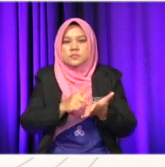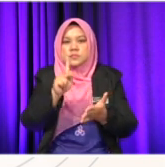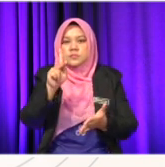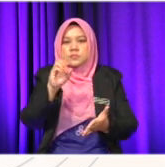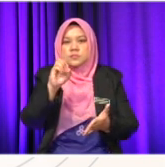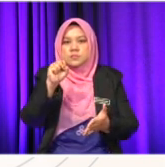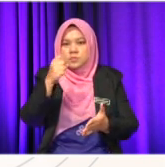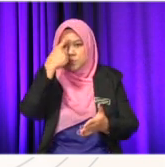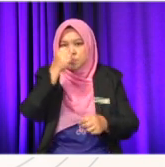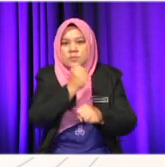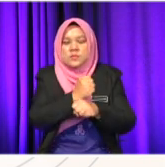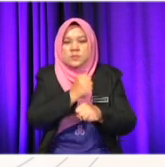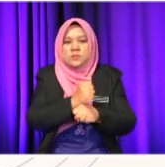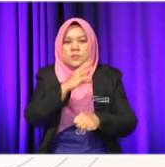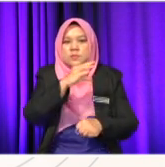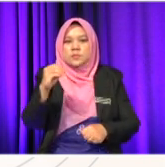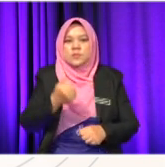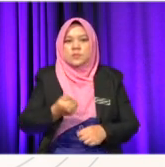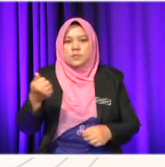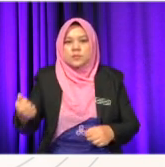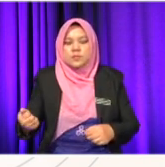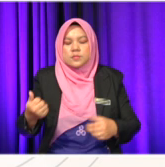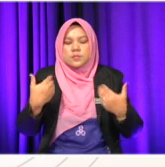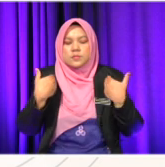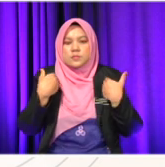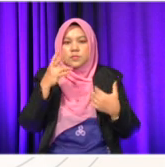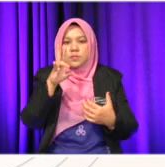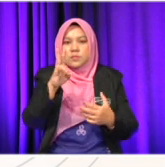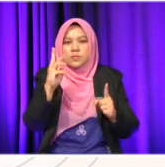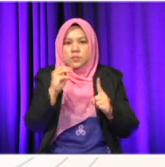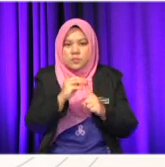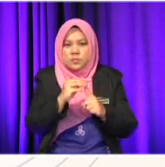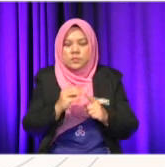buruh dan peralatan dibagi 7 mereka